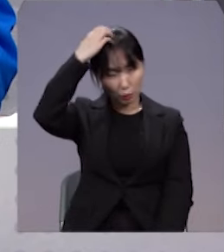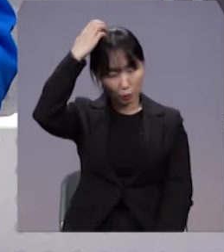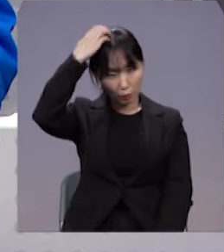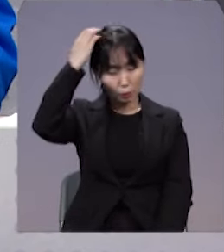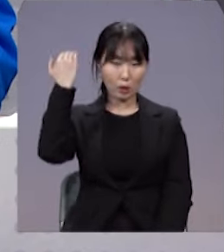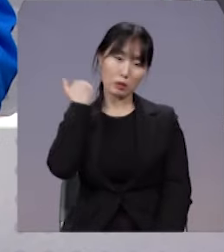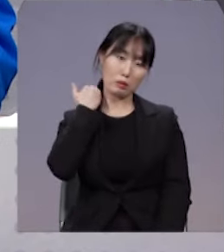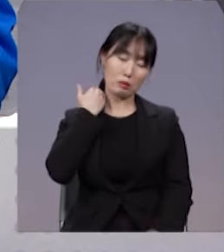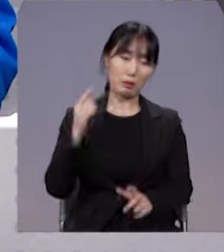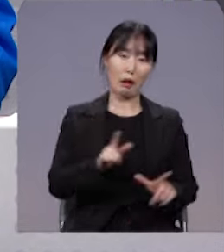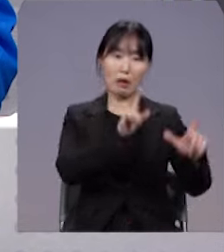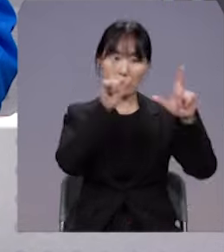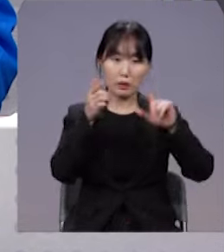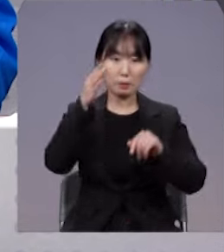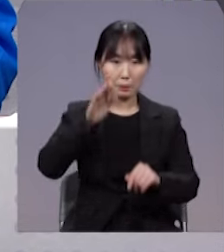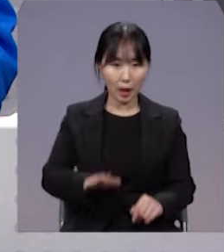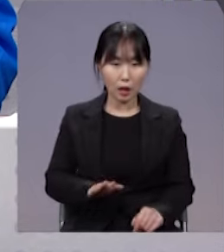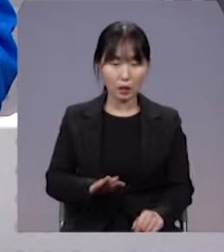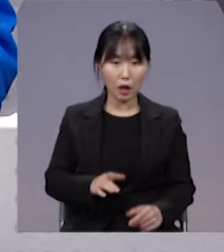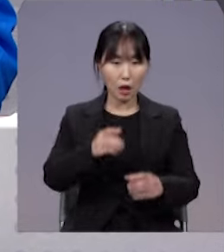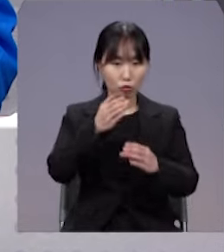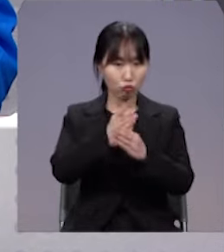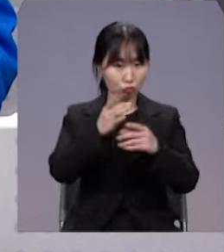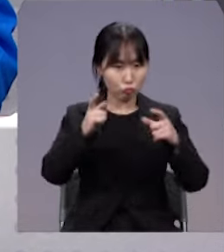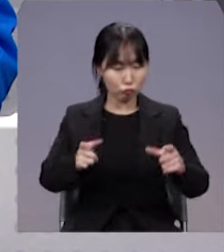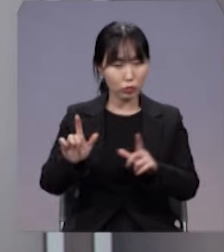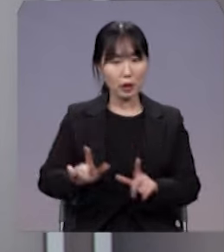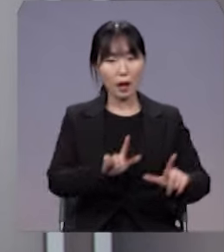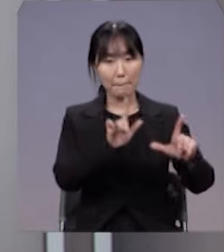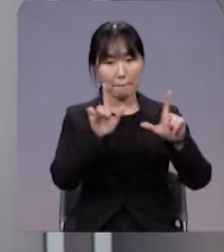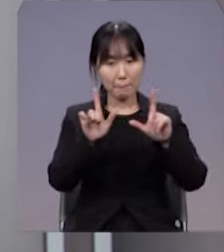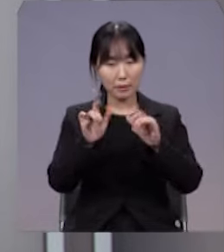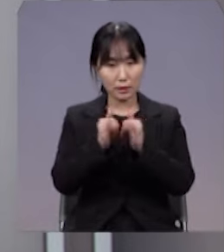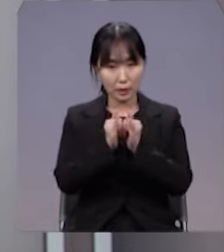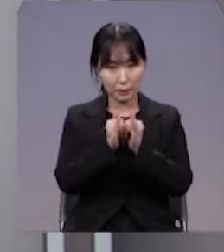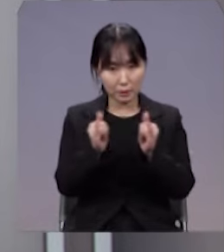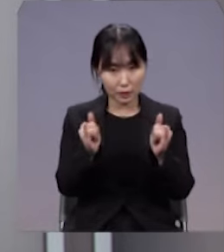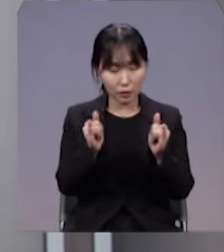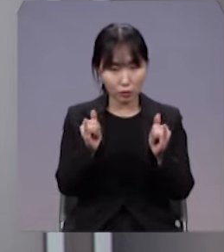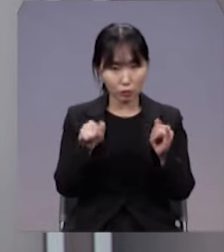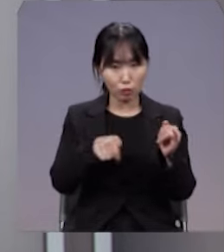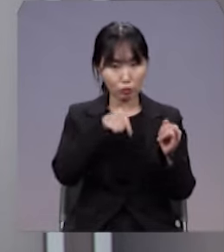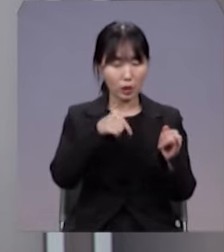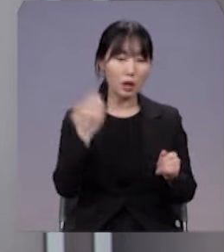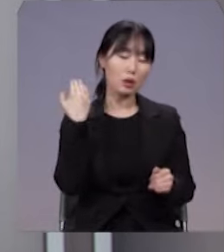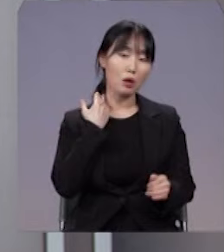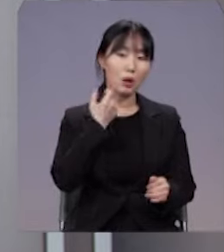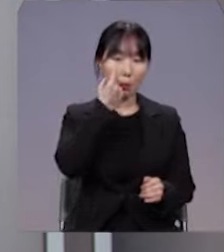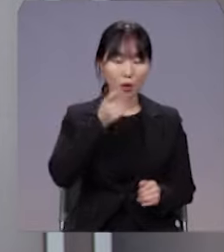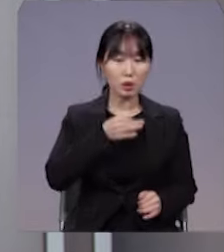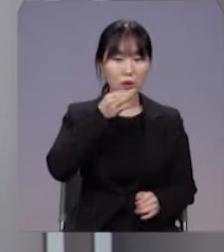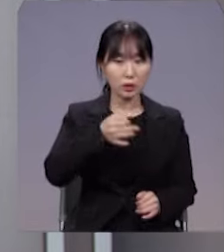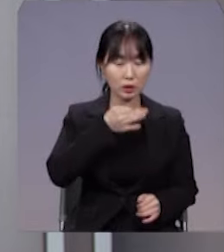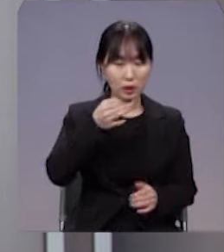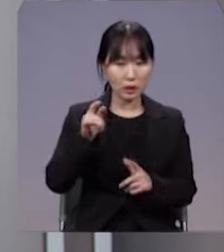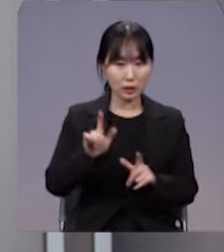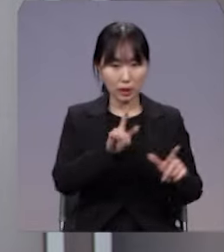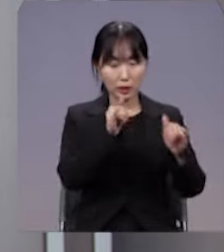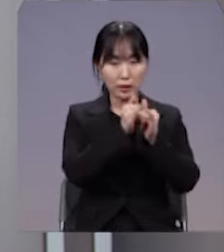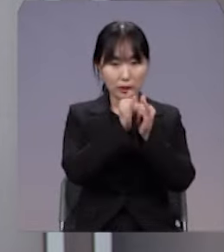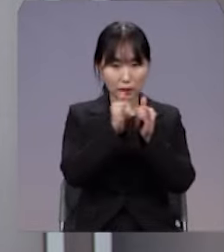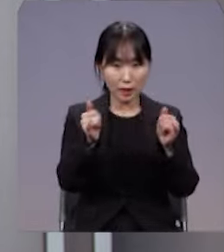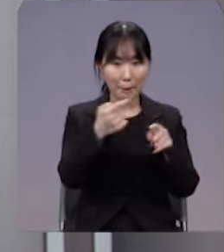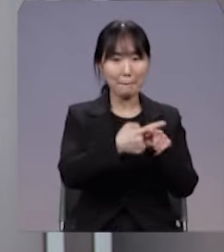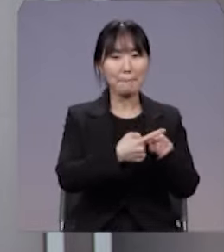전세를 살고 있지만은 중국 사람들 어 중국 사람들 중에 전월세 사는 사람이 반입니다 그럼 그 그 사람은